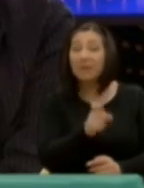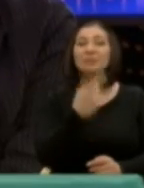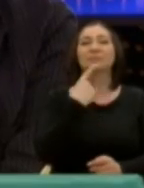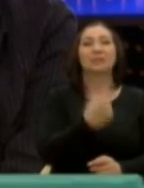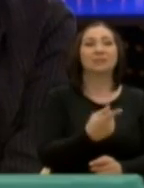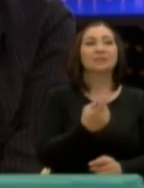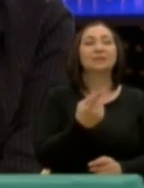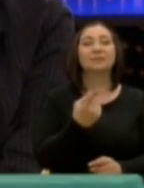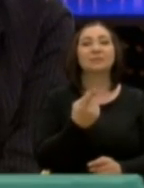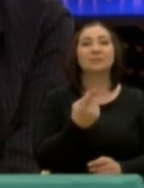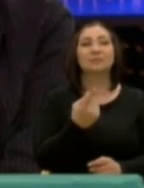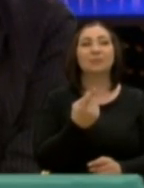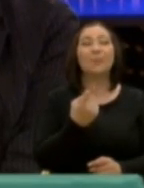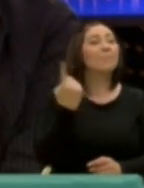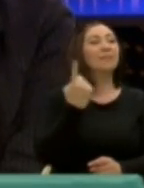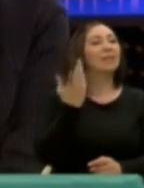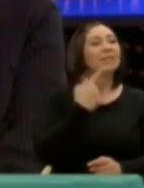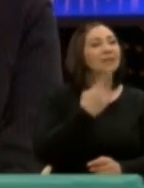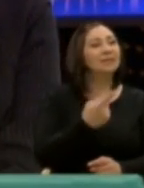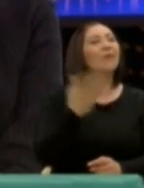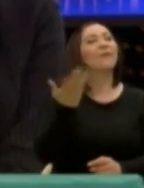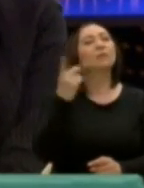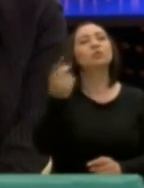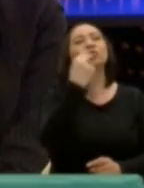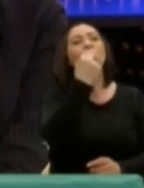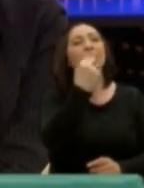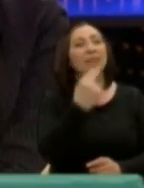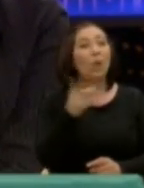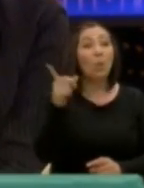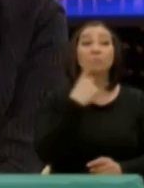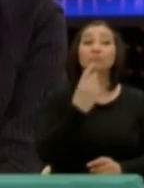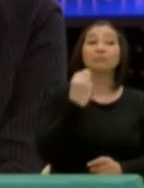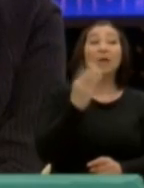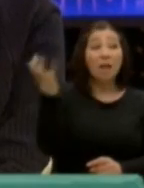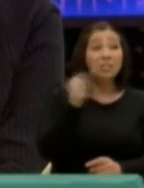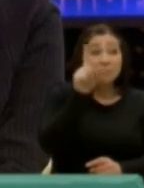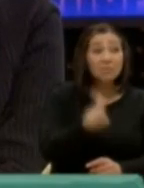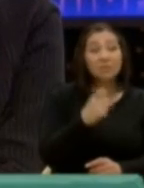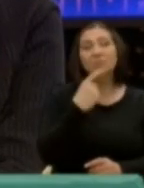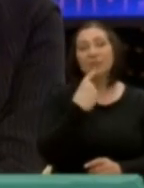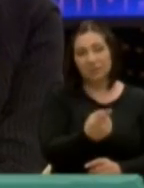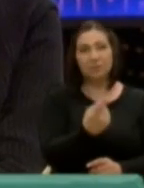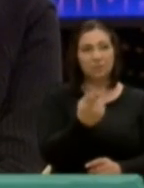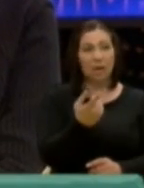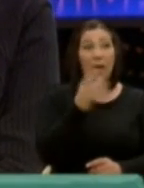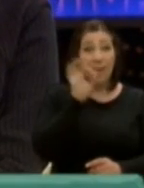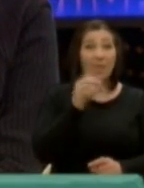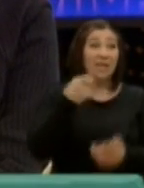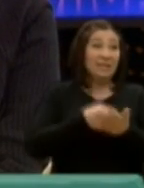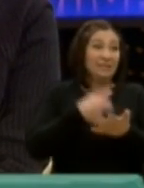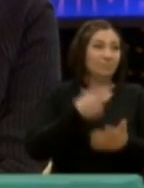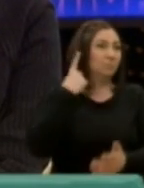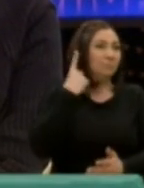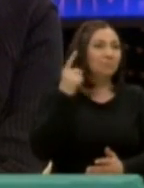dersin. Ondan sonra bir de ne dersin, işte falanca çikolatalarından oradan aldın mı dersin. Hep bundan